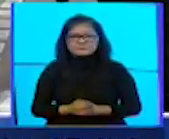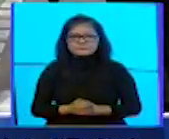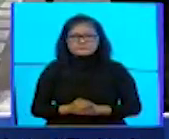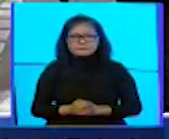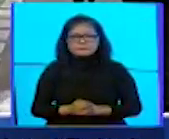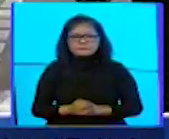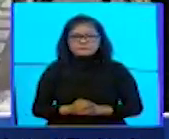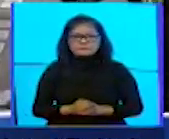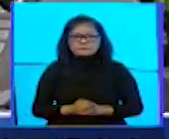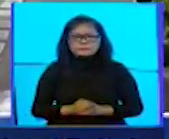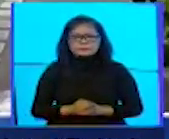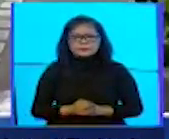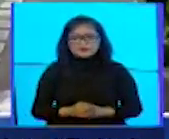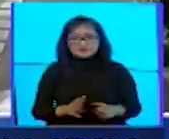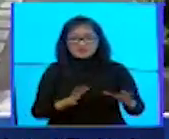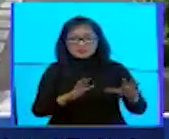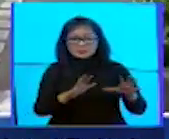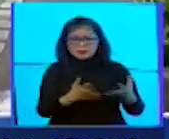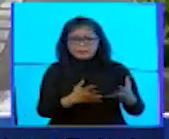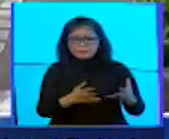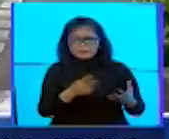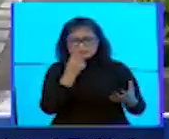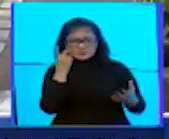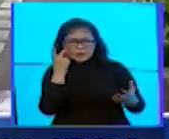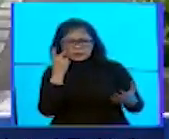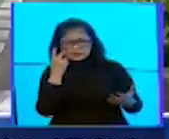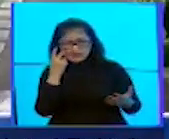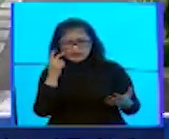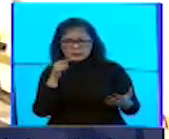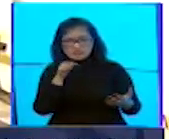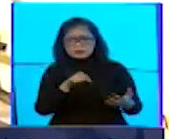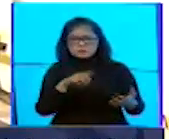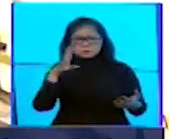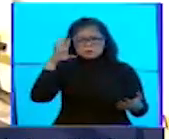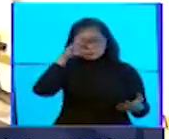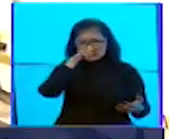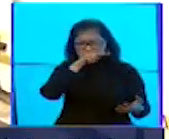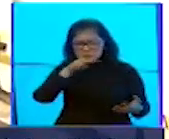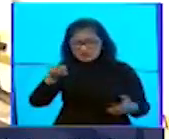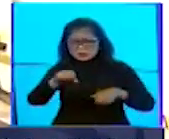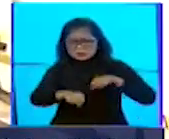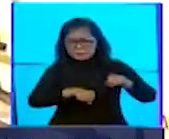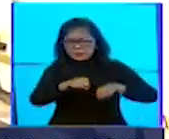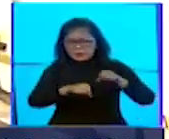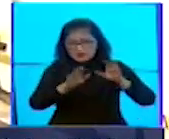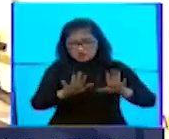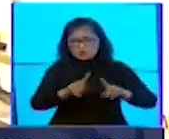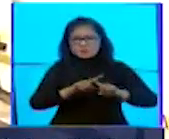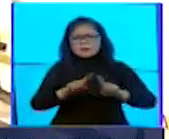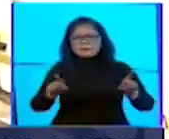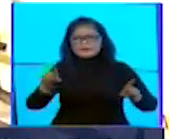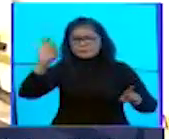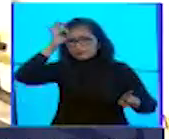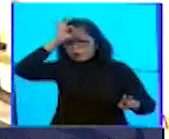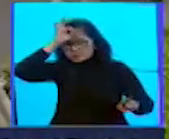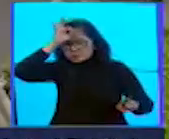untuk memantau apakah ada pesepeda yang nekat untuk bersepeda di masa pelarangan ini, akan tetapi petugas dari kepolisian maupun Satpol